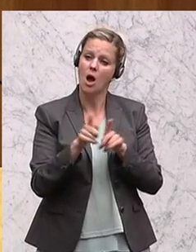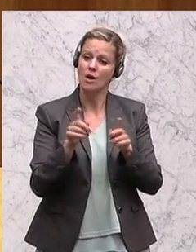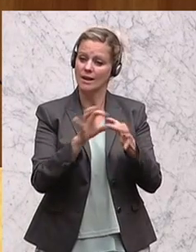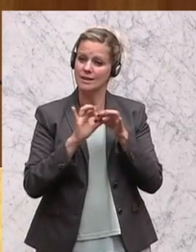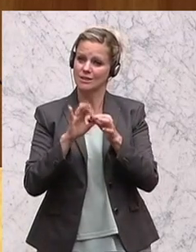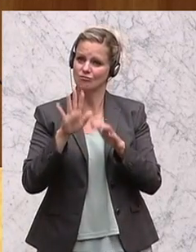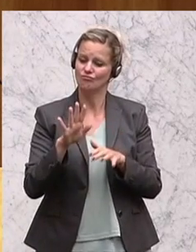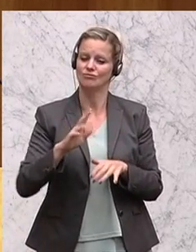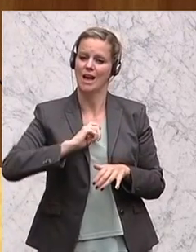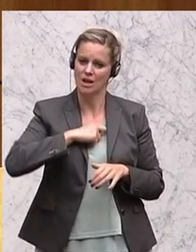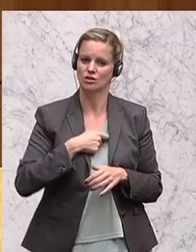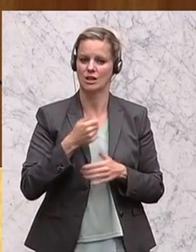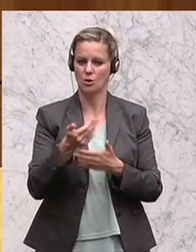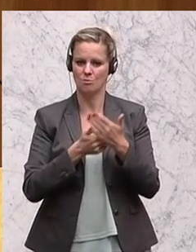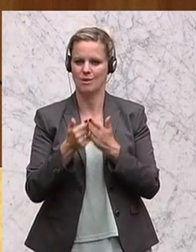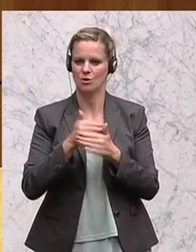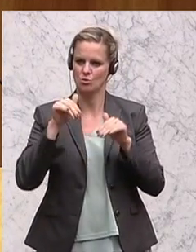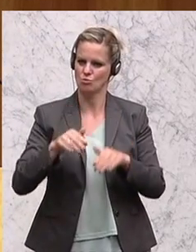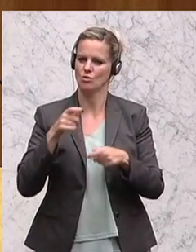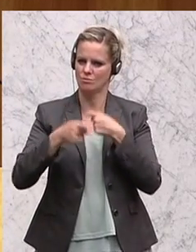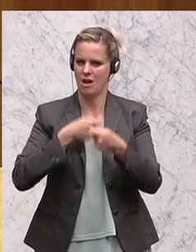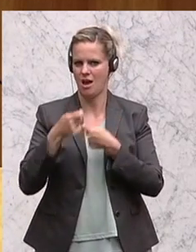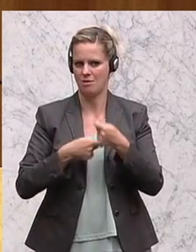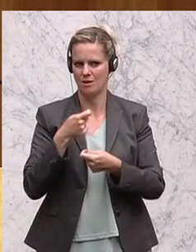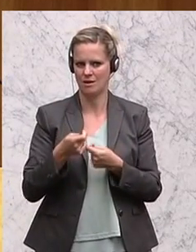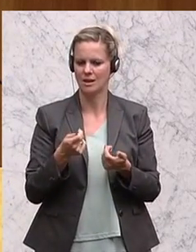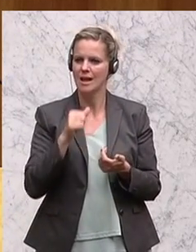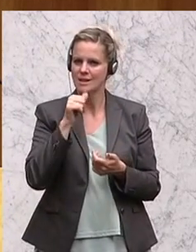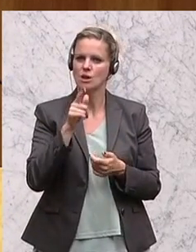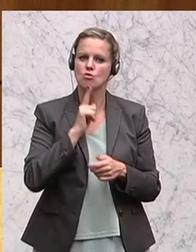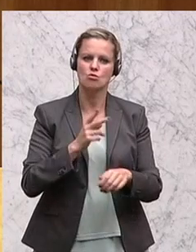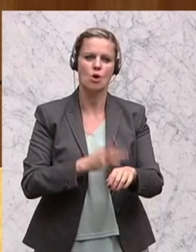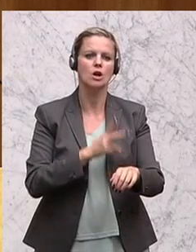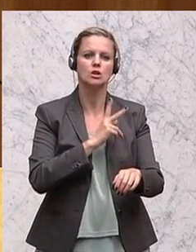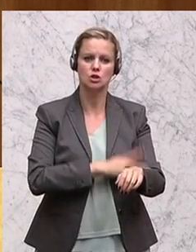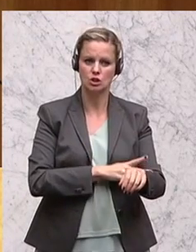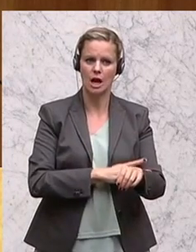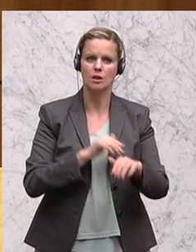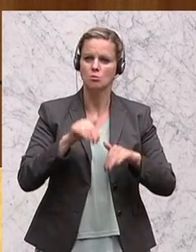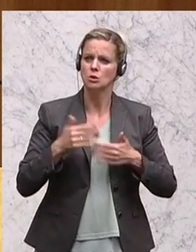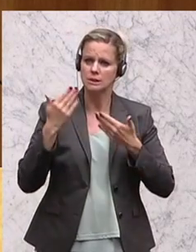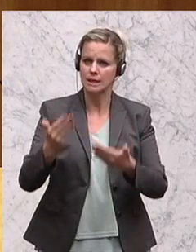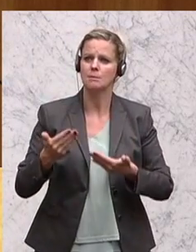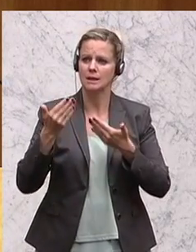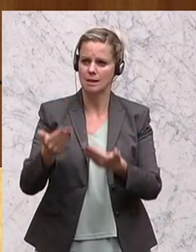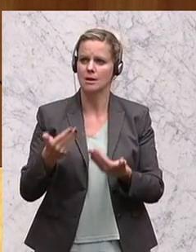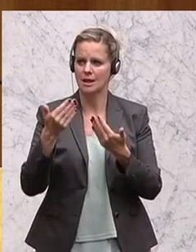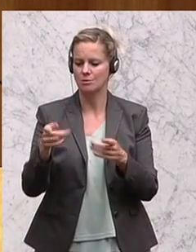Bildung arbeiten und auch darauf hinweisen, dass es nicht nur eine Bringschuld des Staates ist, sondern auch eine Hohlschuld der Menschen ist, sich